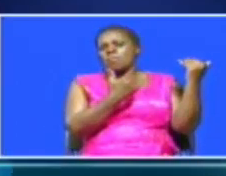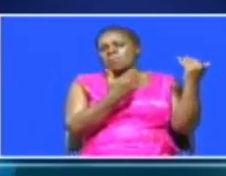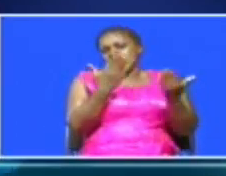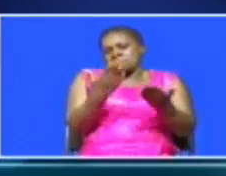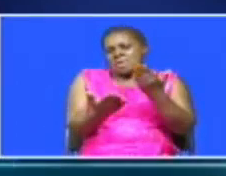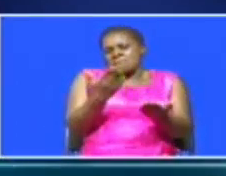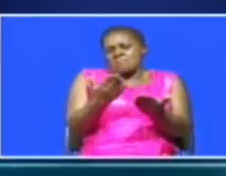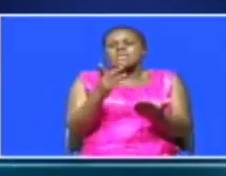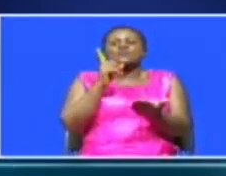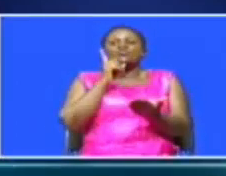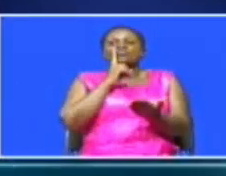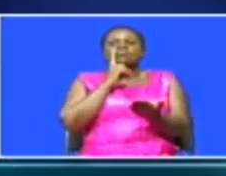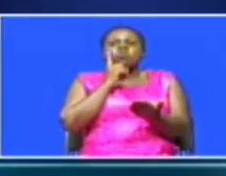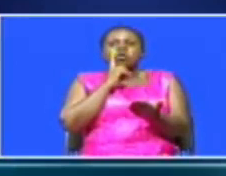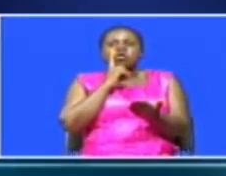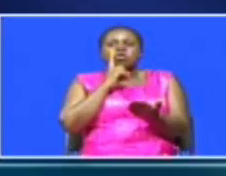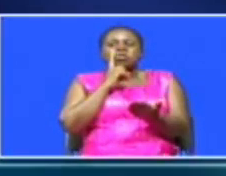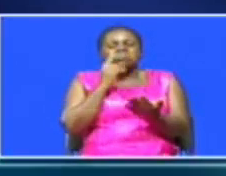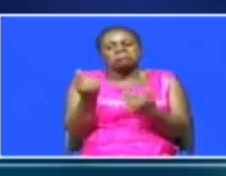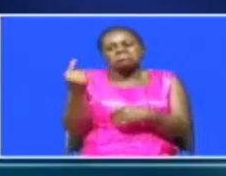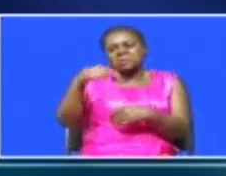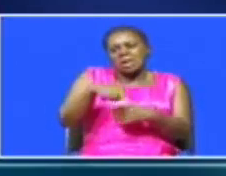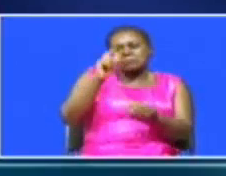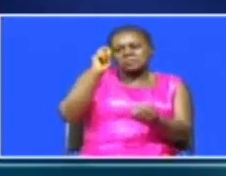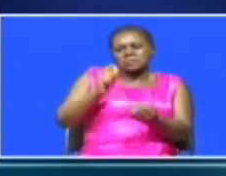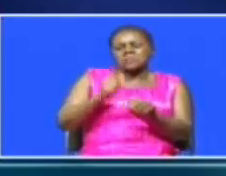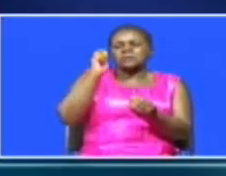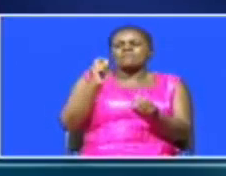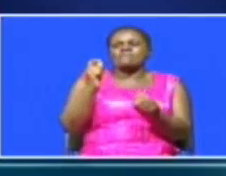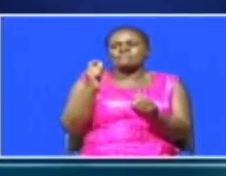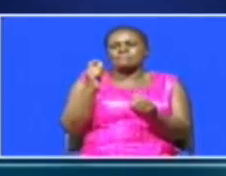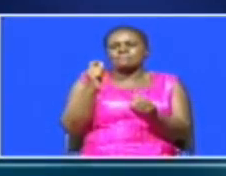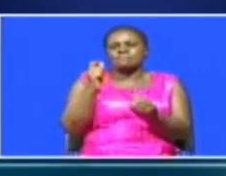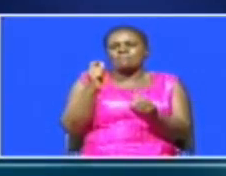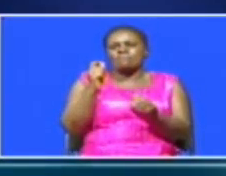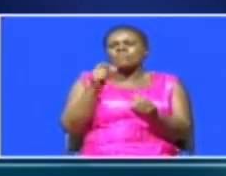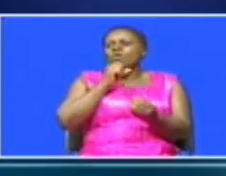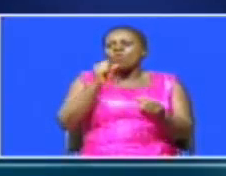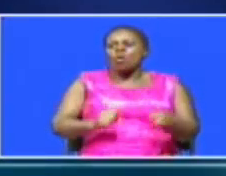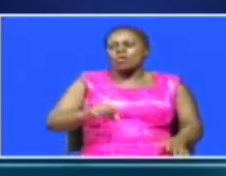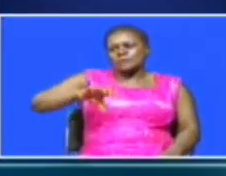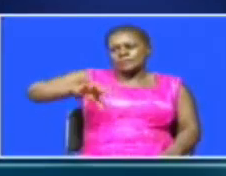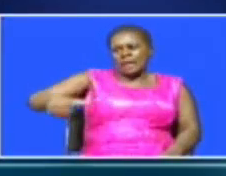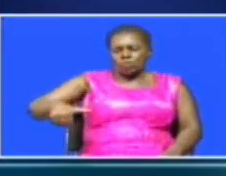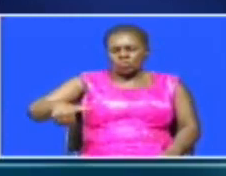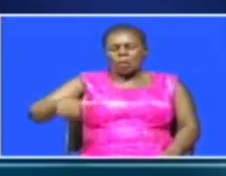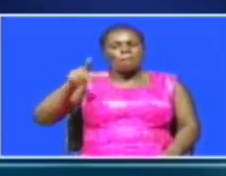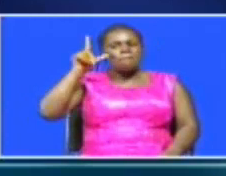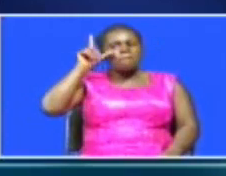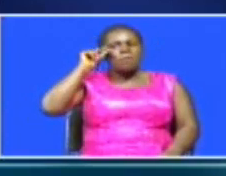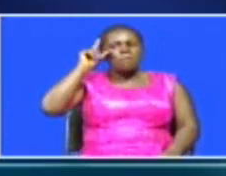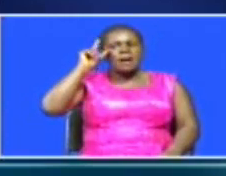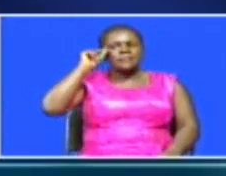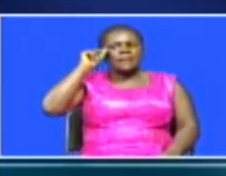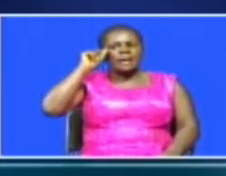labda huenda ukajitokeza jinsi siku zinavyoendelea kusonga. Kutoka mtaa wa Old Town, kaunti ya Mombasa,